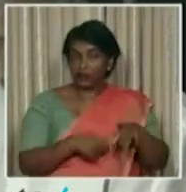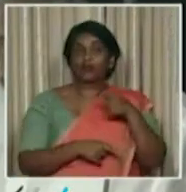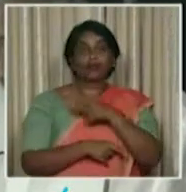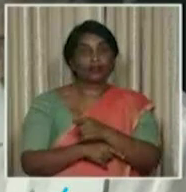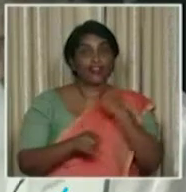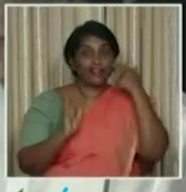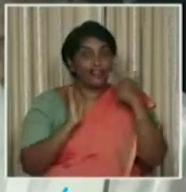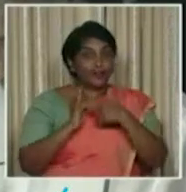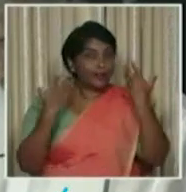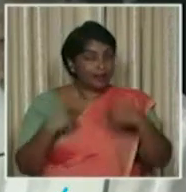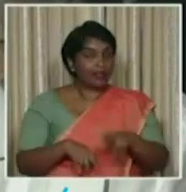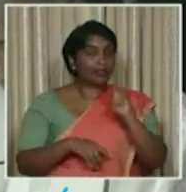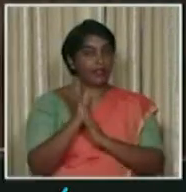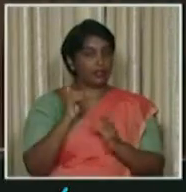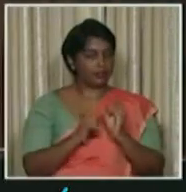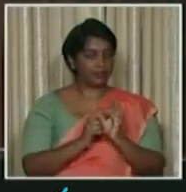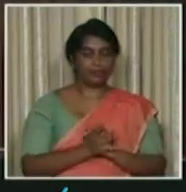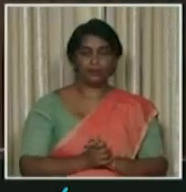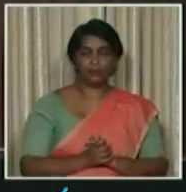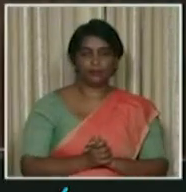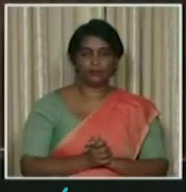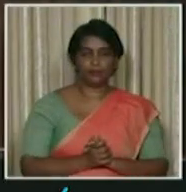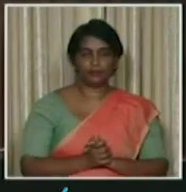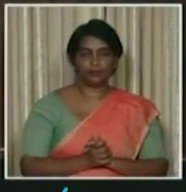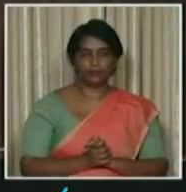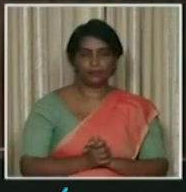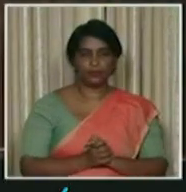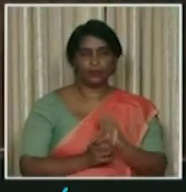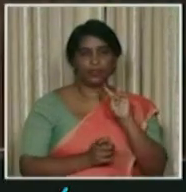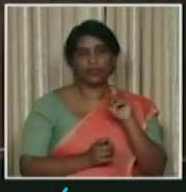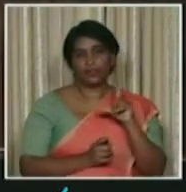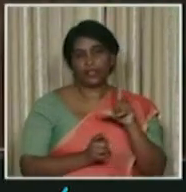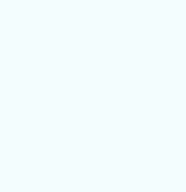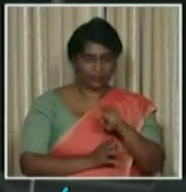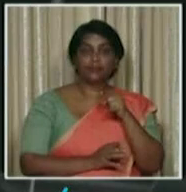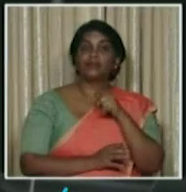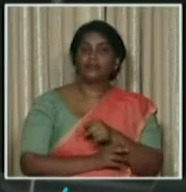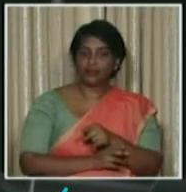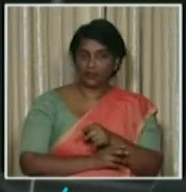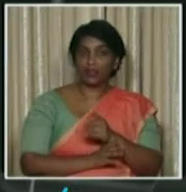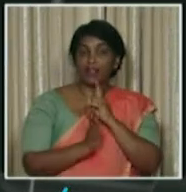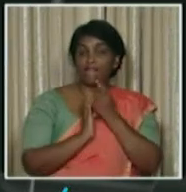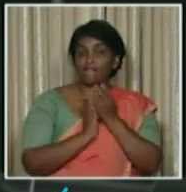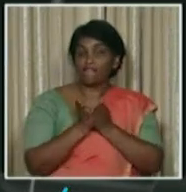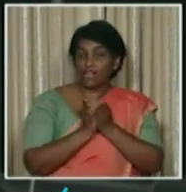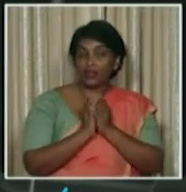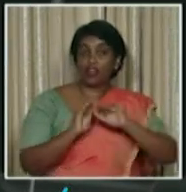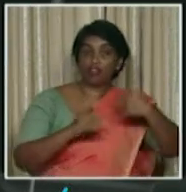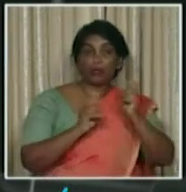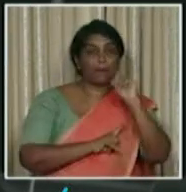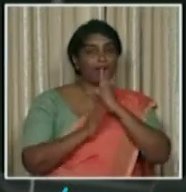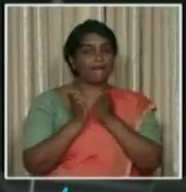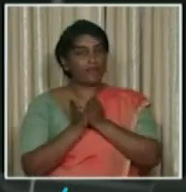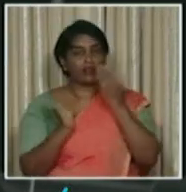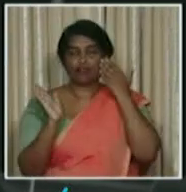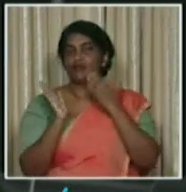සීමිත තරඟ විභාගයේ 135ක් ගන්නවා ඔය වගේ ප්‍රශ්න 272 යටද ගිනවනවා නම් වඩාරු විනය ගැන එළිය විනය ගැන පාර්ලිමේන්තුවේ විනය ගැන